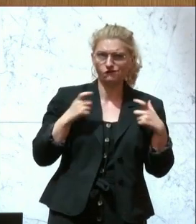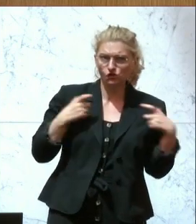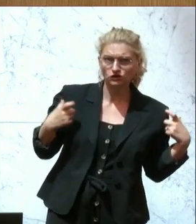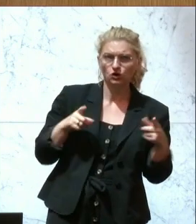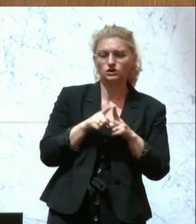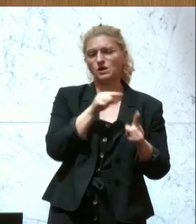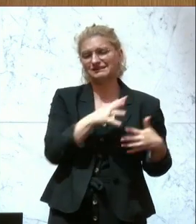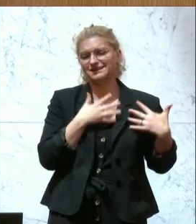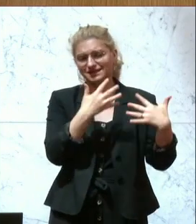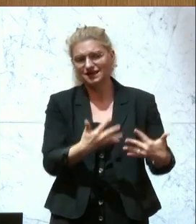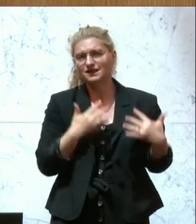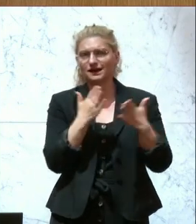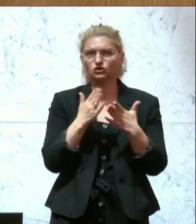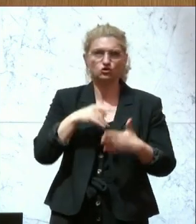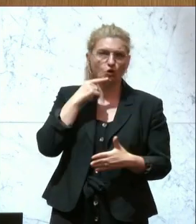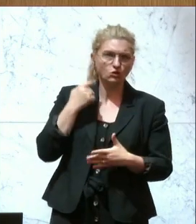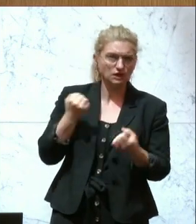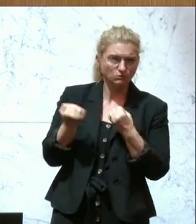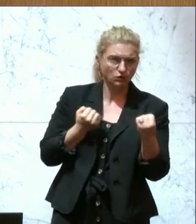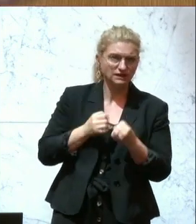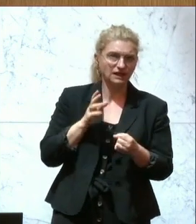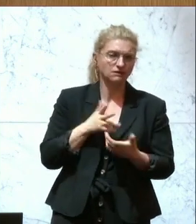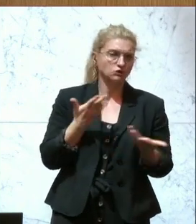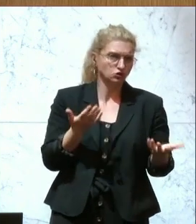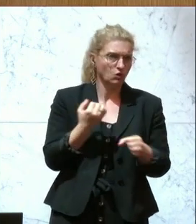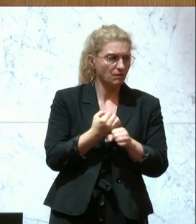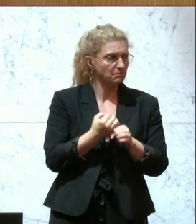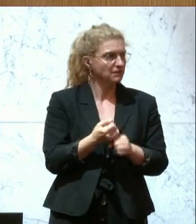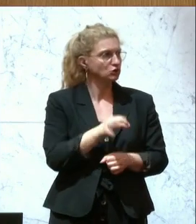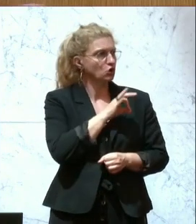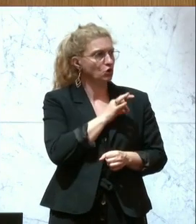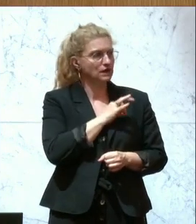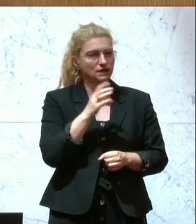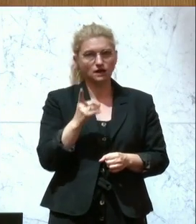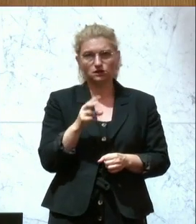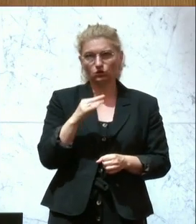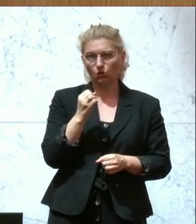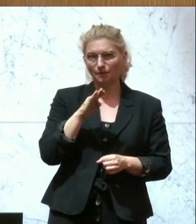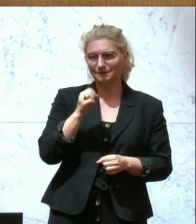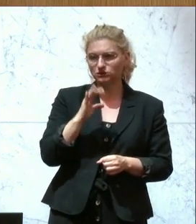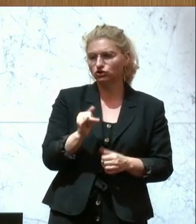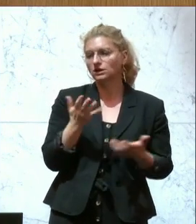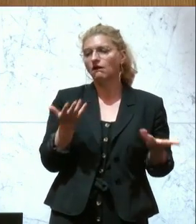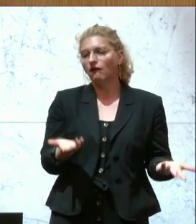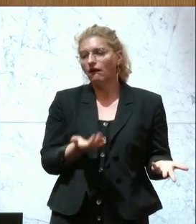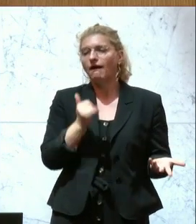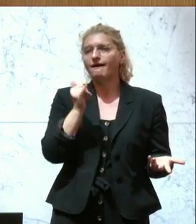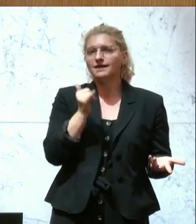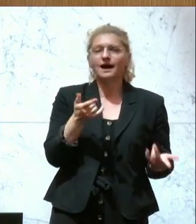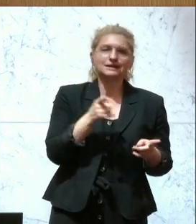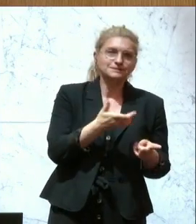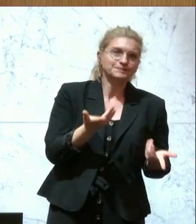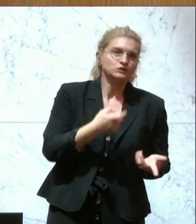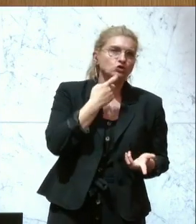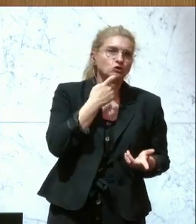er seit 10 Jahren die Russlandpolitik der SPÖ in dieser Form macht. Kollege Drobitsch, untadelig, aber ist der Konsumentensprecher. Ich habe